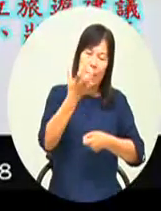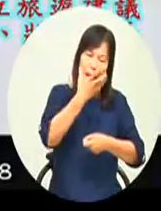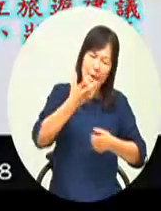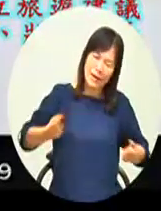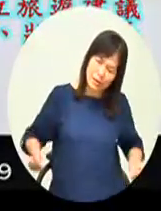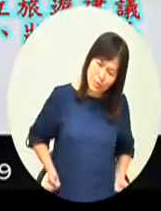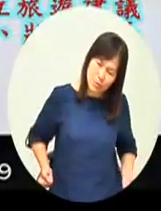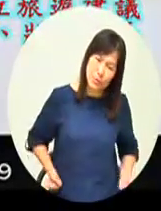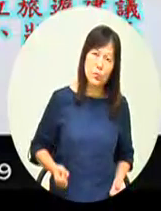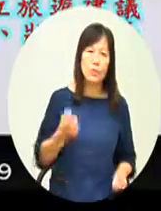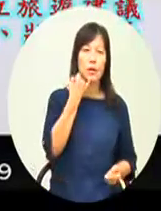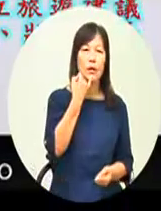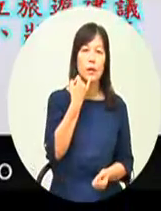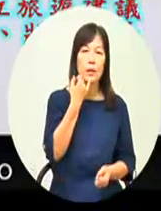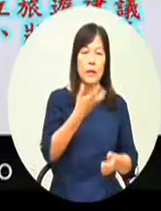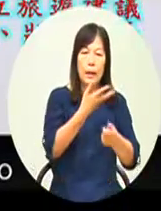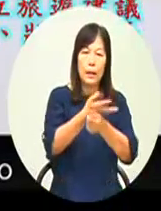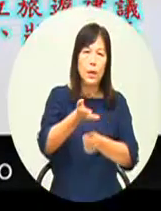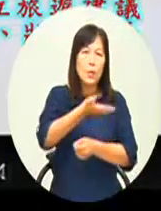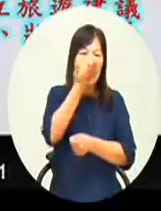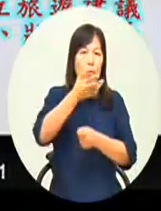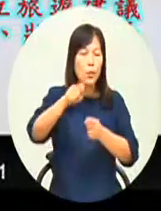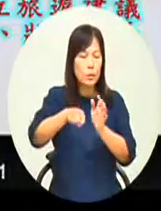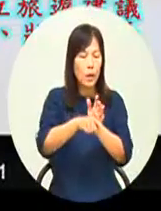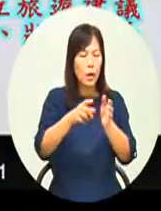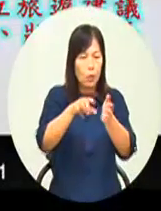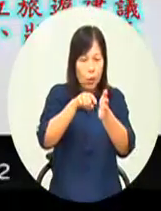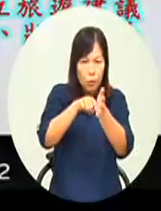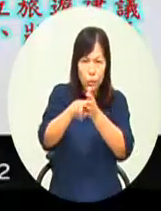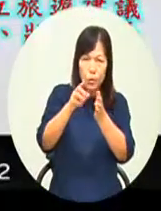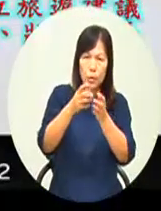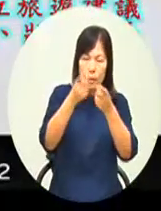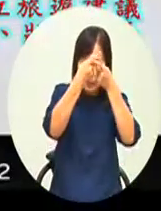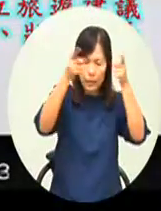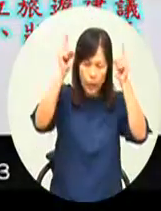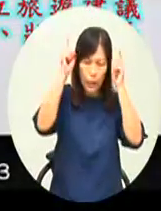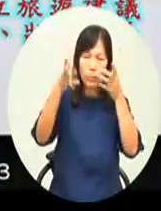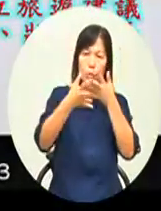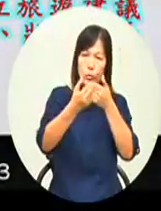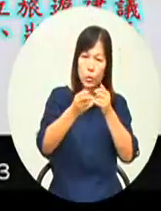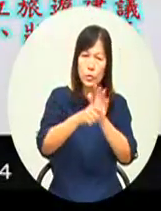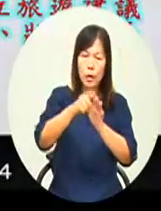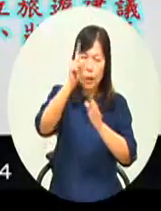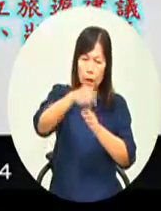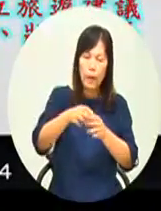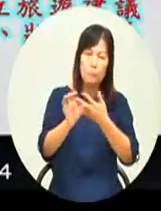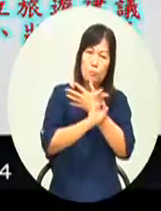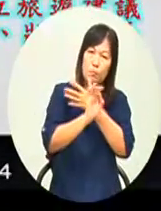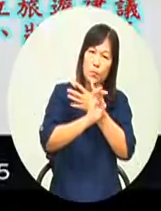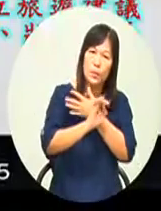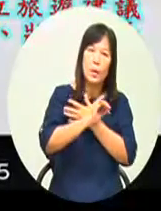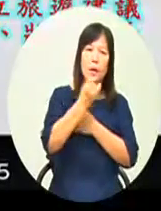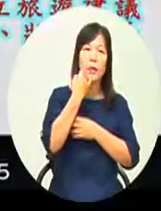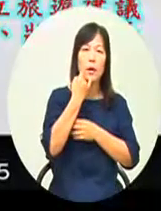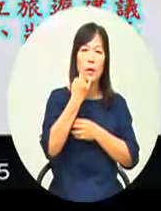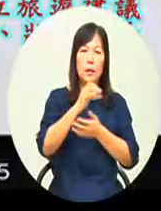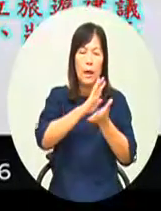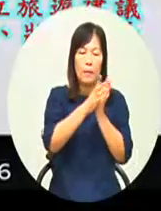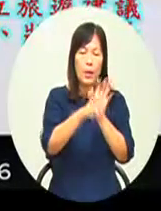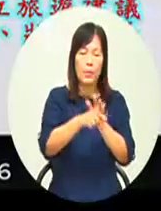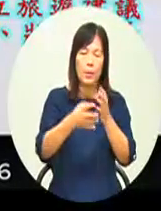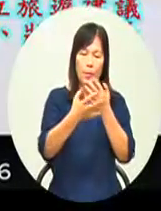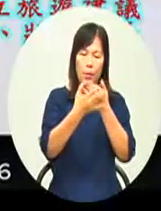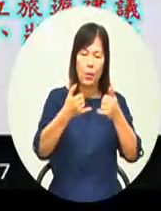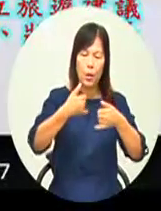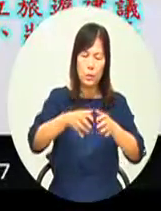的这一些观光学系的一些大专的学生年轻人也可以来尝试一下，把观光局的网站委托